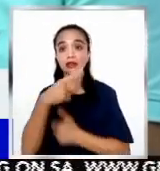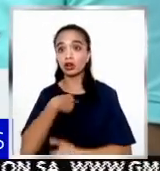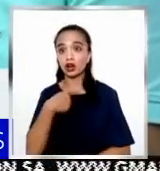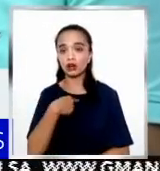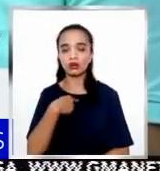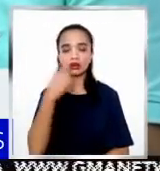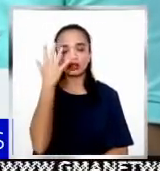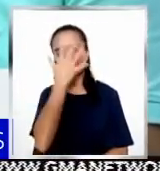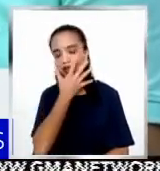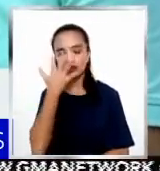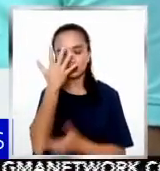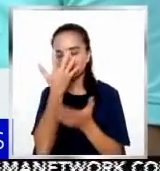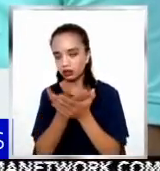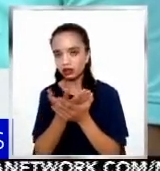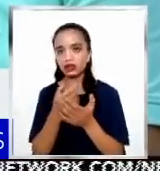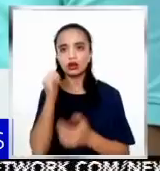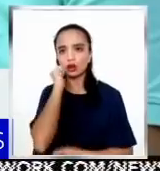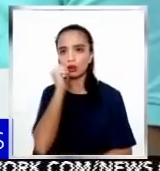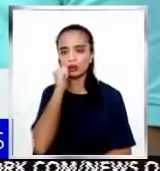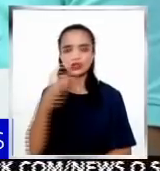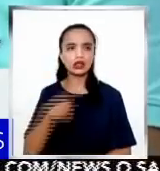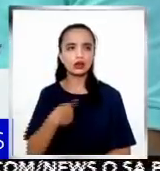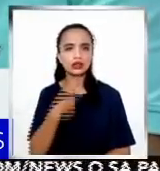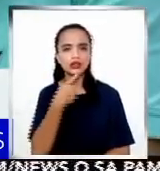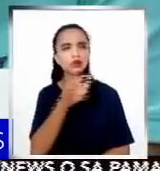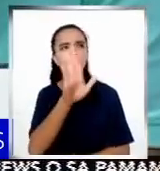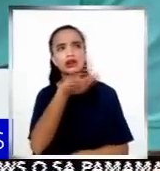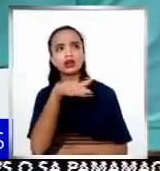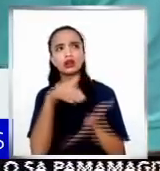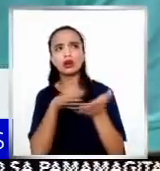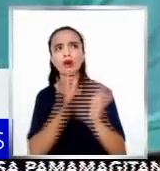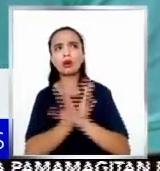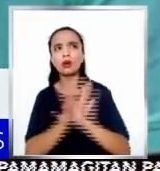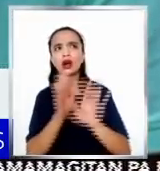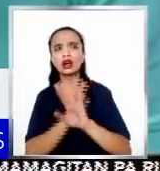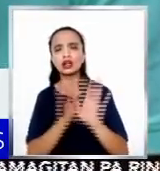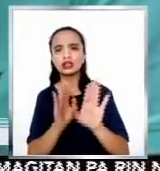sinasabi ko lang lagi sa doktor, Dok, huwag mo akong...